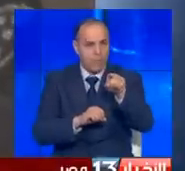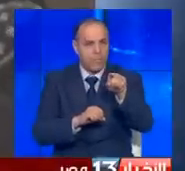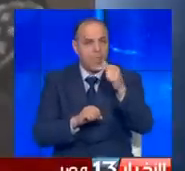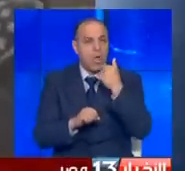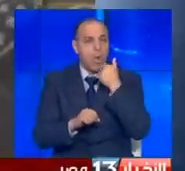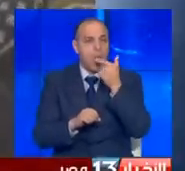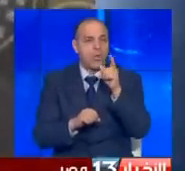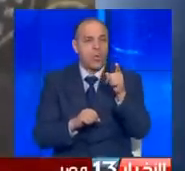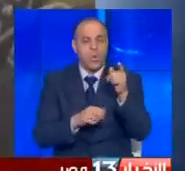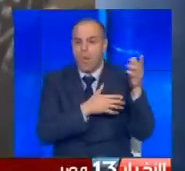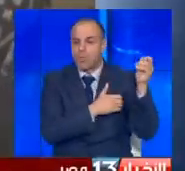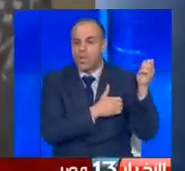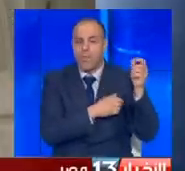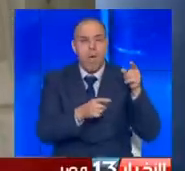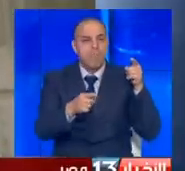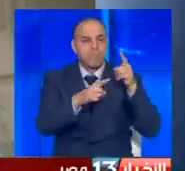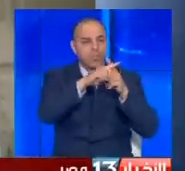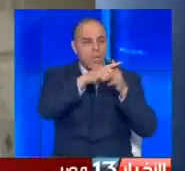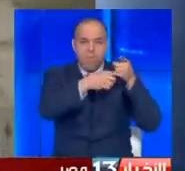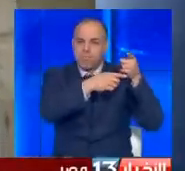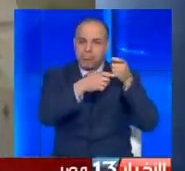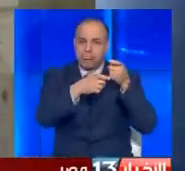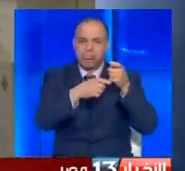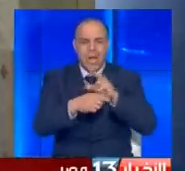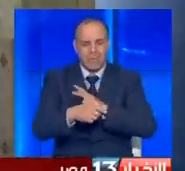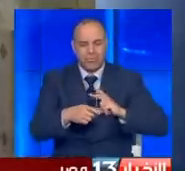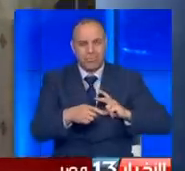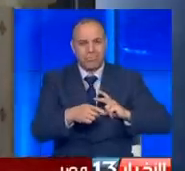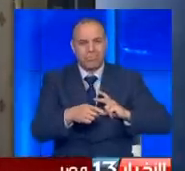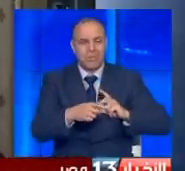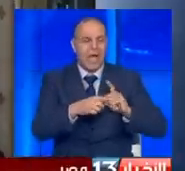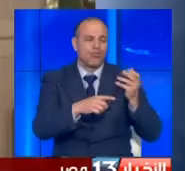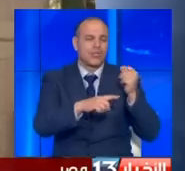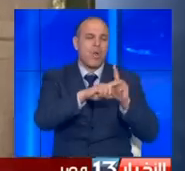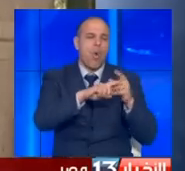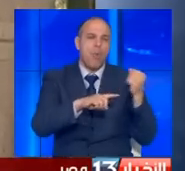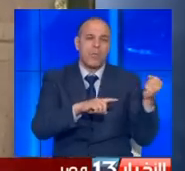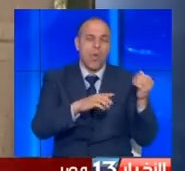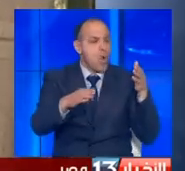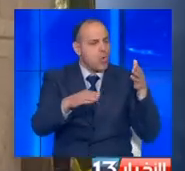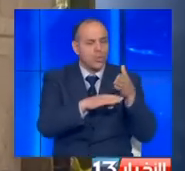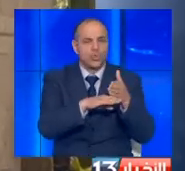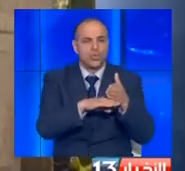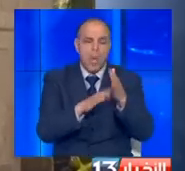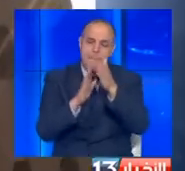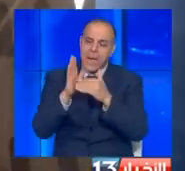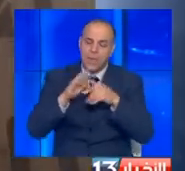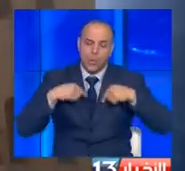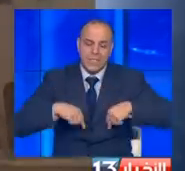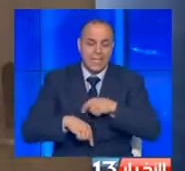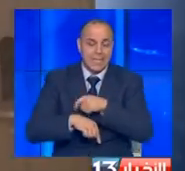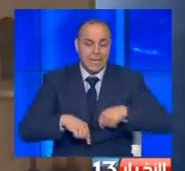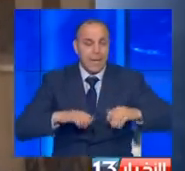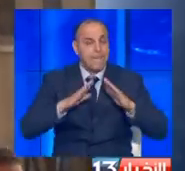ونفذه مسلح استهدف الكنيسه ومجاري على ملك الهجوم او دي حسب بيان وزاره الداخليه